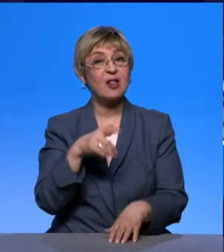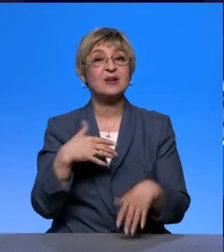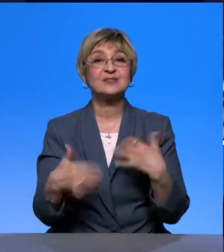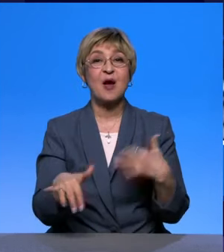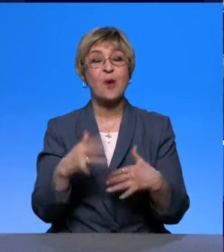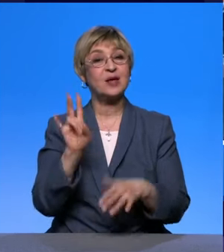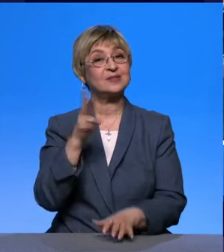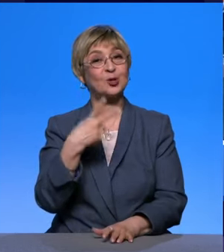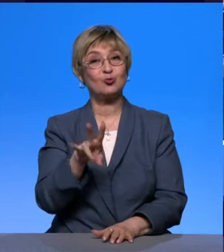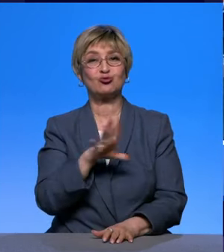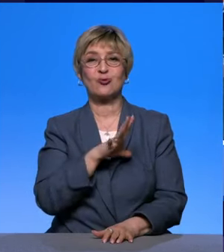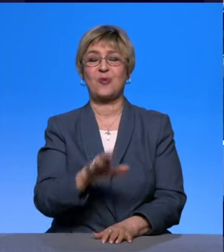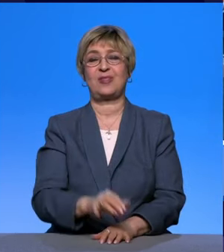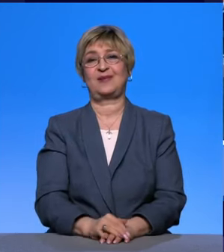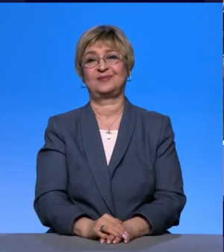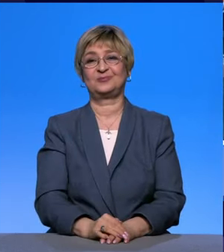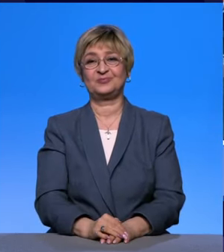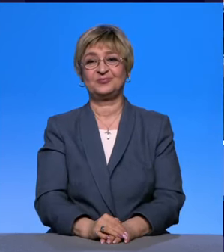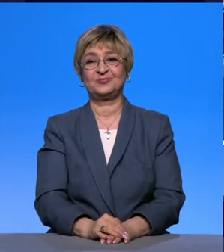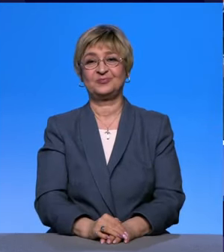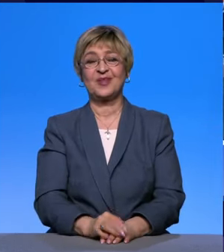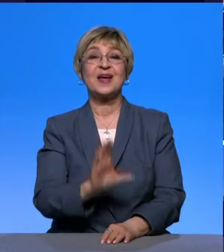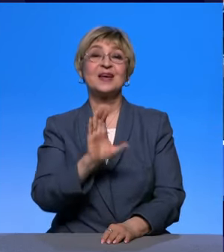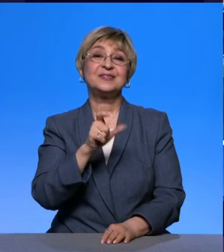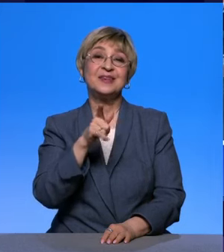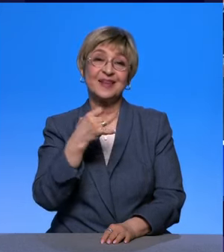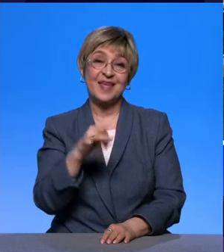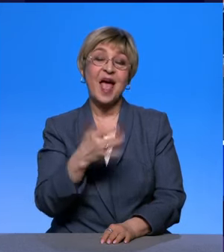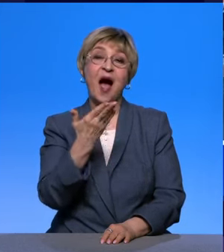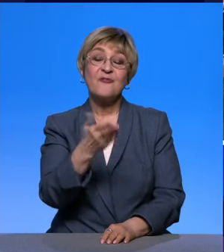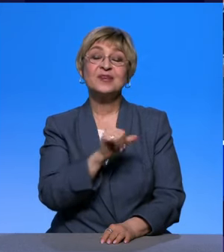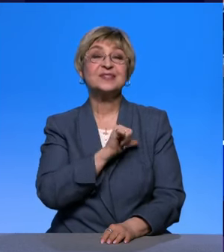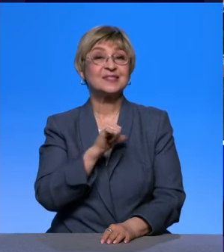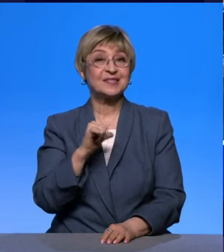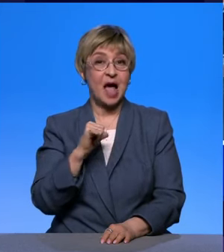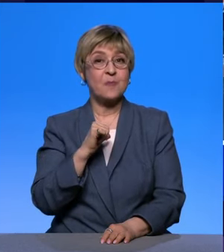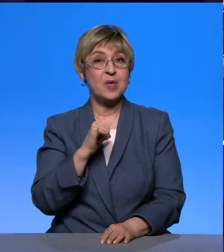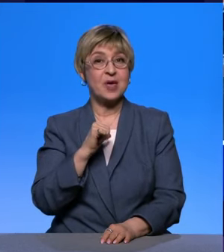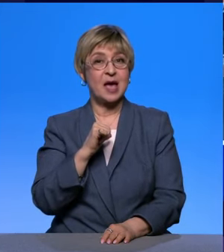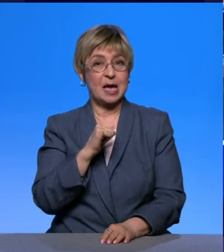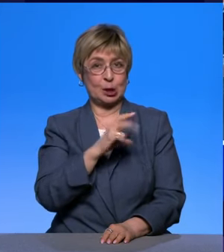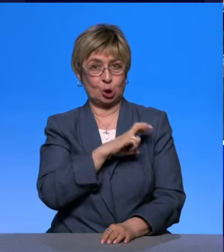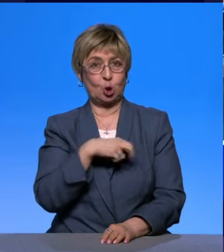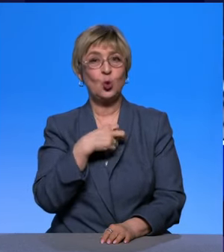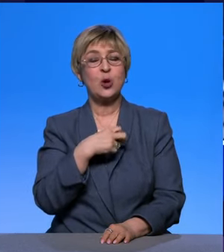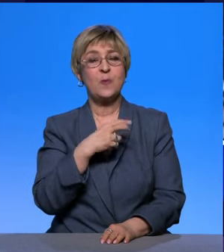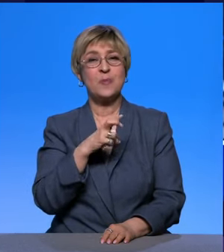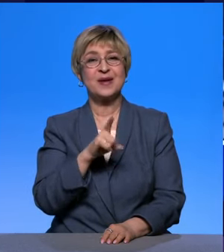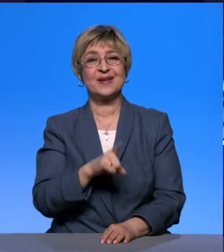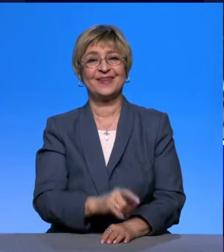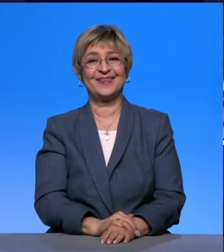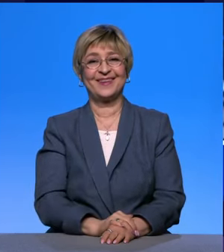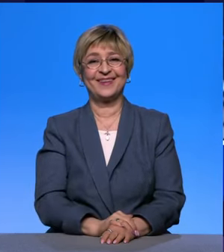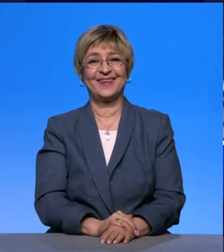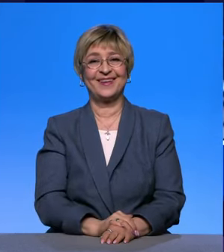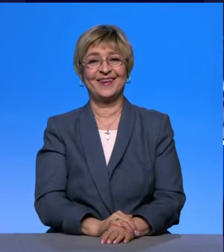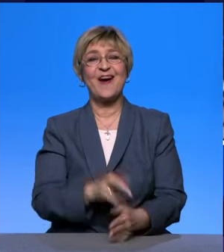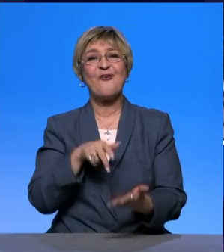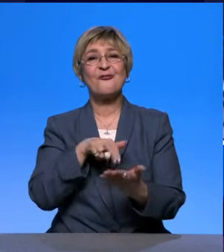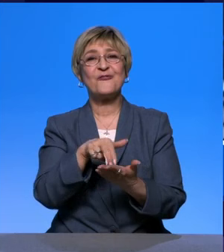Очень обидно, да. Сергей, ну, а вы сами-то, собственно говоря, рискнули бы после, так сказать, выйти на